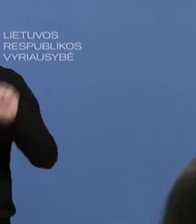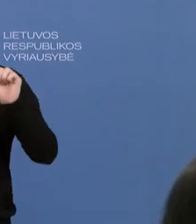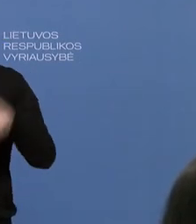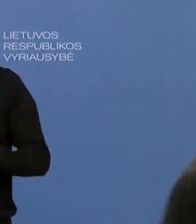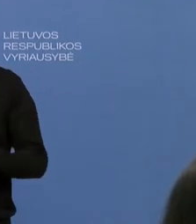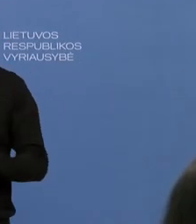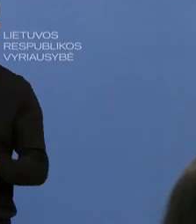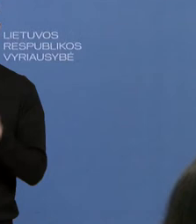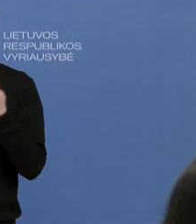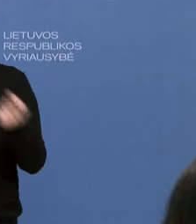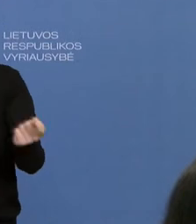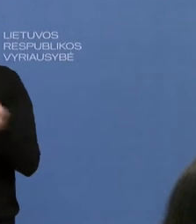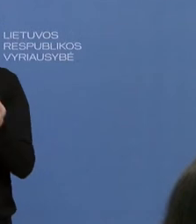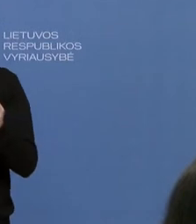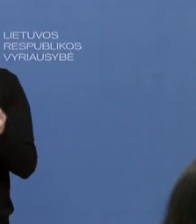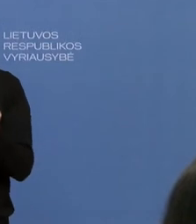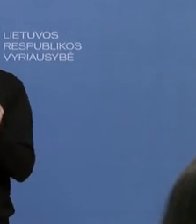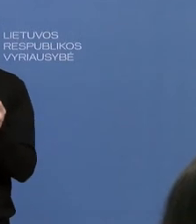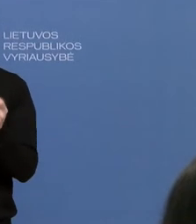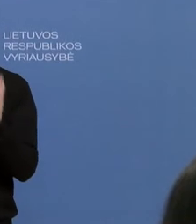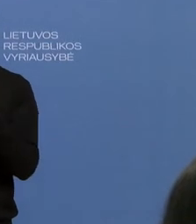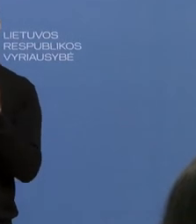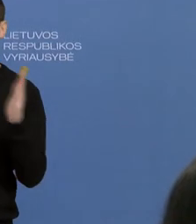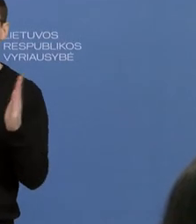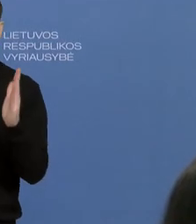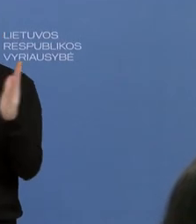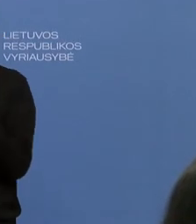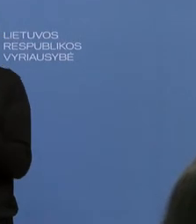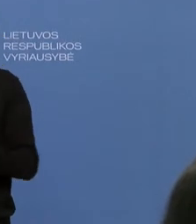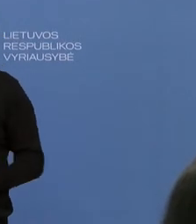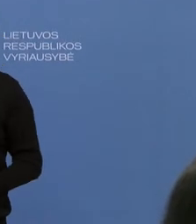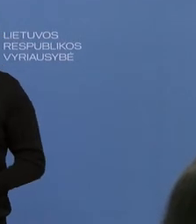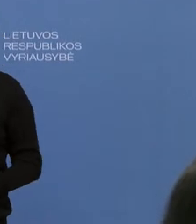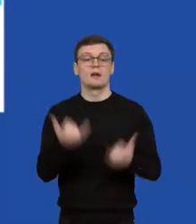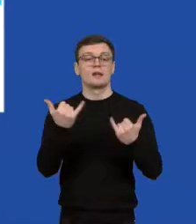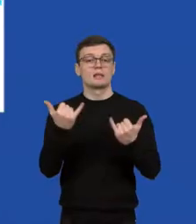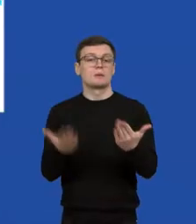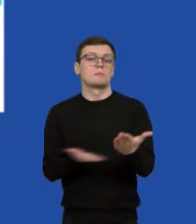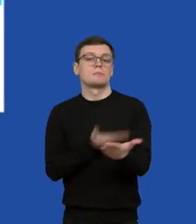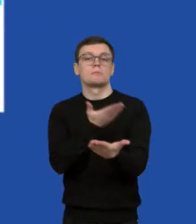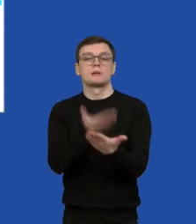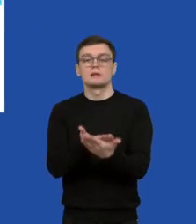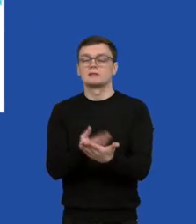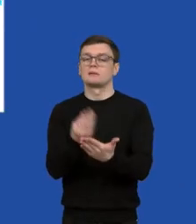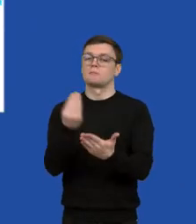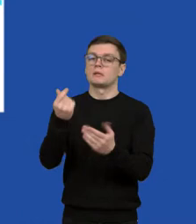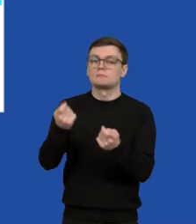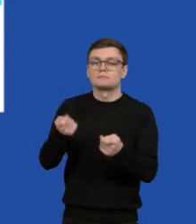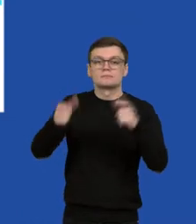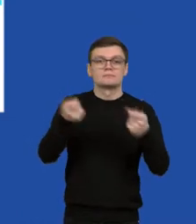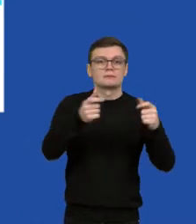energijos kainas. Toks būdas yra tvaresnis. Todėl dabar pristatysiu patį infliacijos